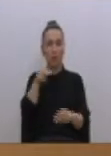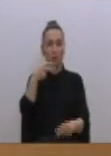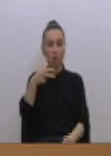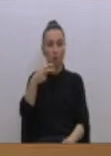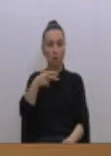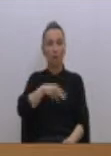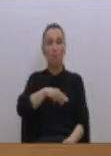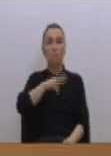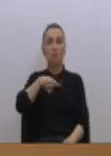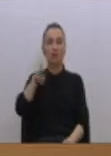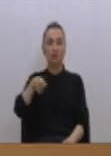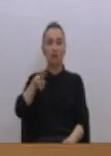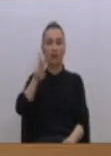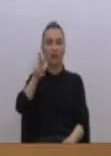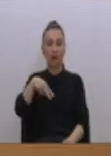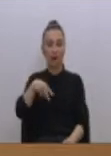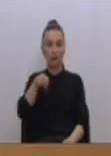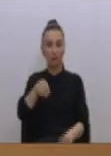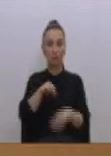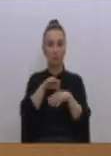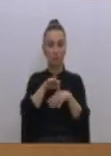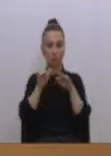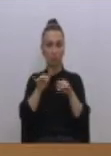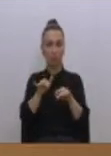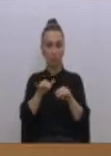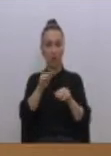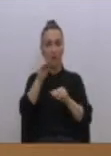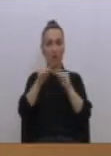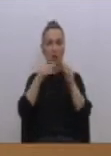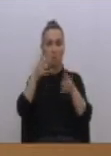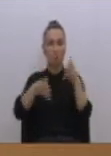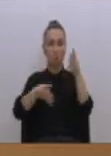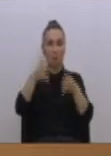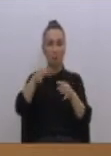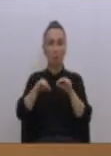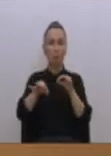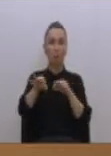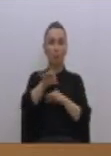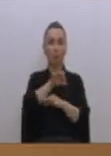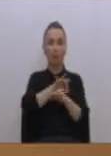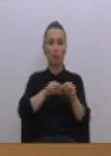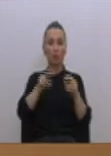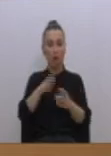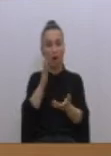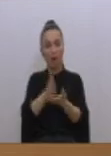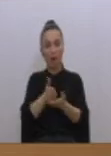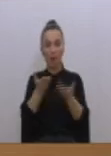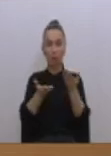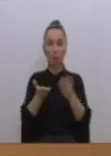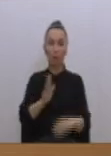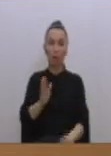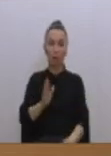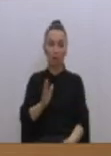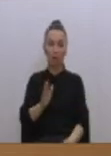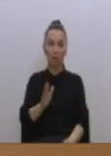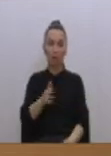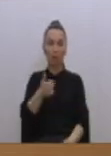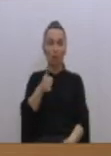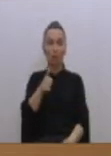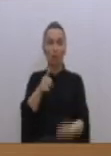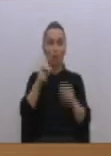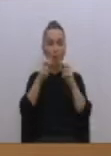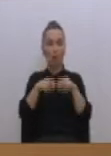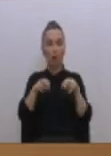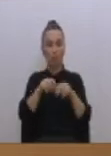მილიარდი ლარით განხორციელებული ინფრასტრუქტურული პროექტების შემოწმება როგორ ამოწმებთ